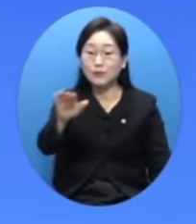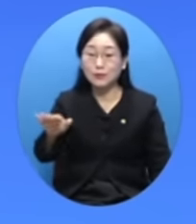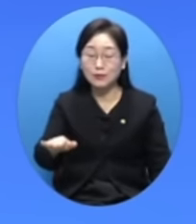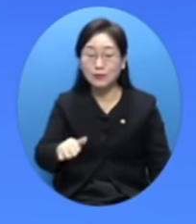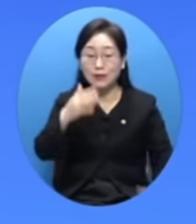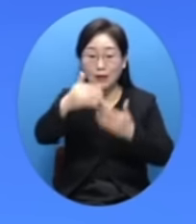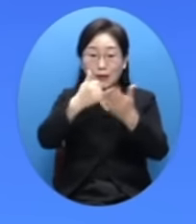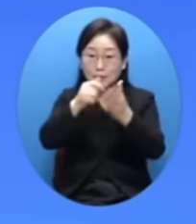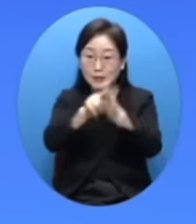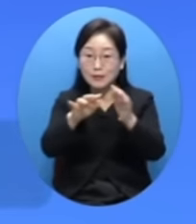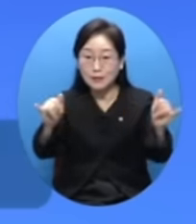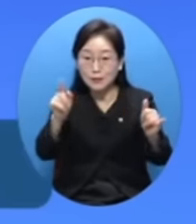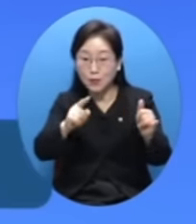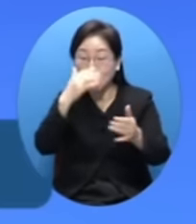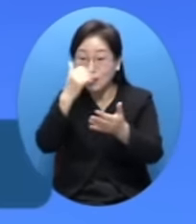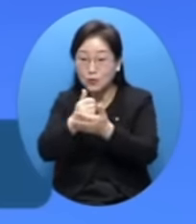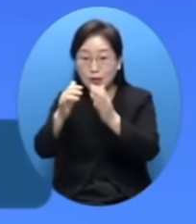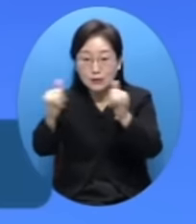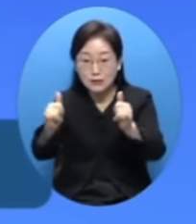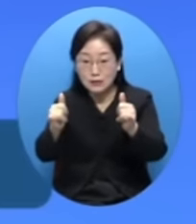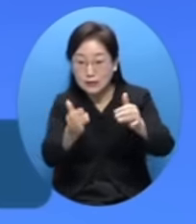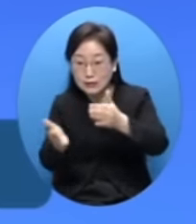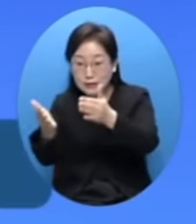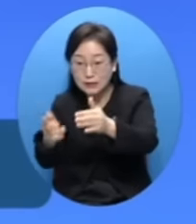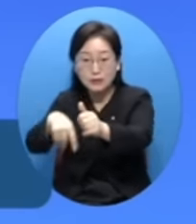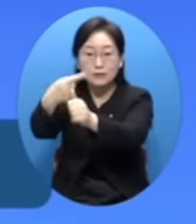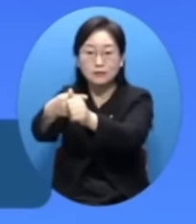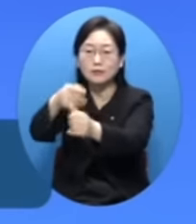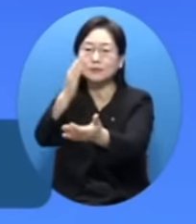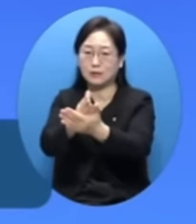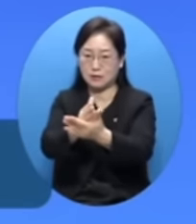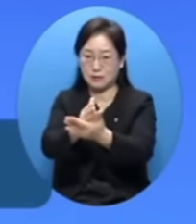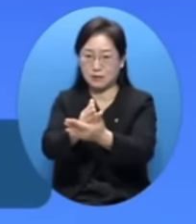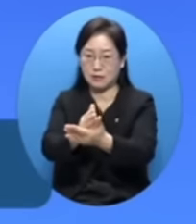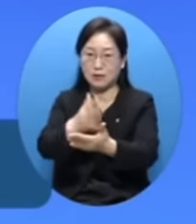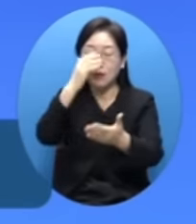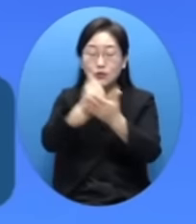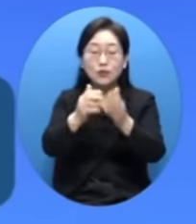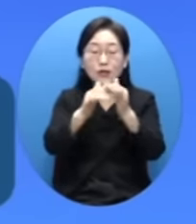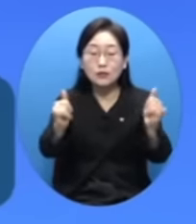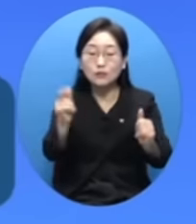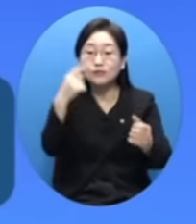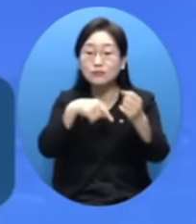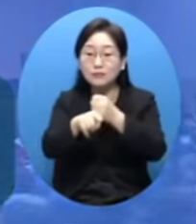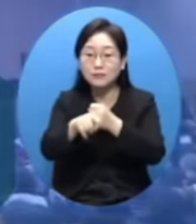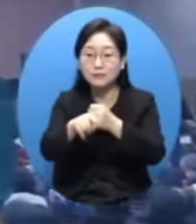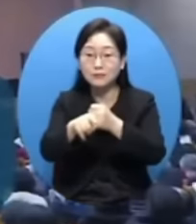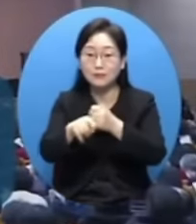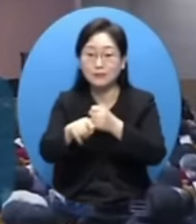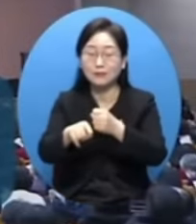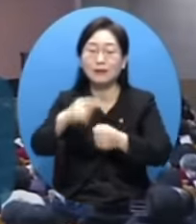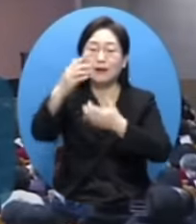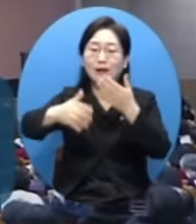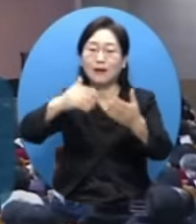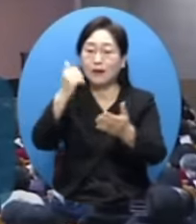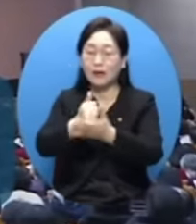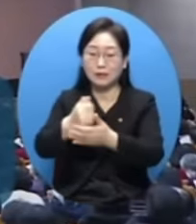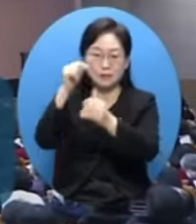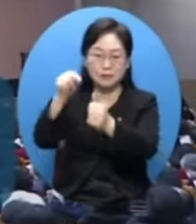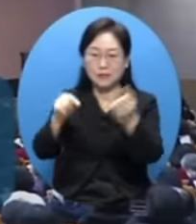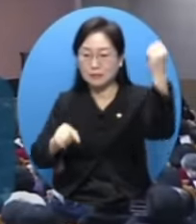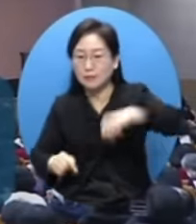사람들은 죄인들의 길에 서지 않아야 합니다 여기서 죄인이라고 하는 말은 하나님의 뜻을 벗어난